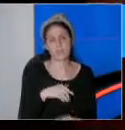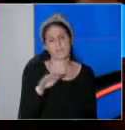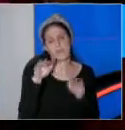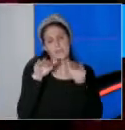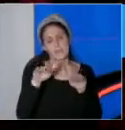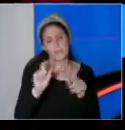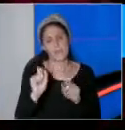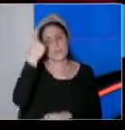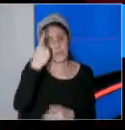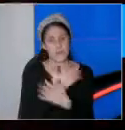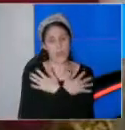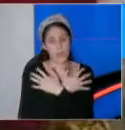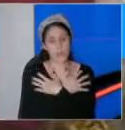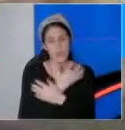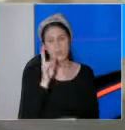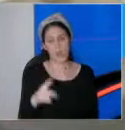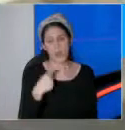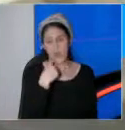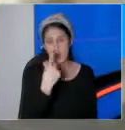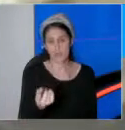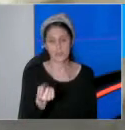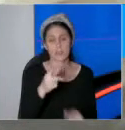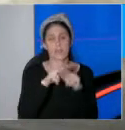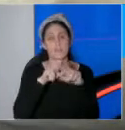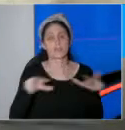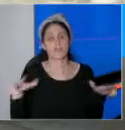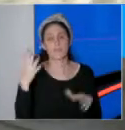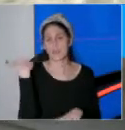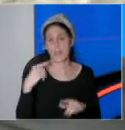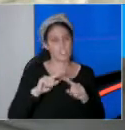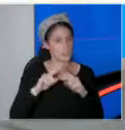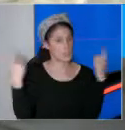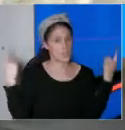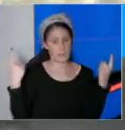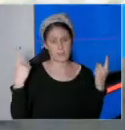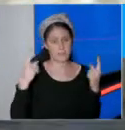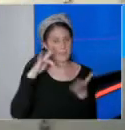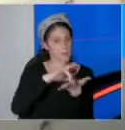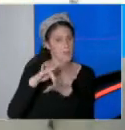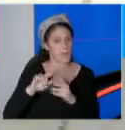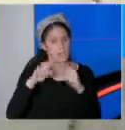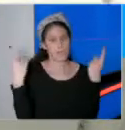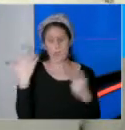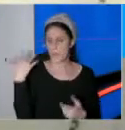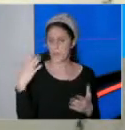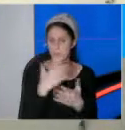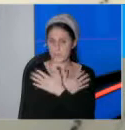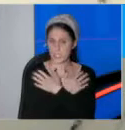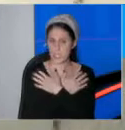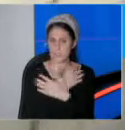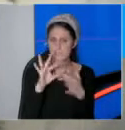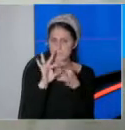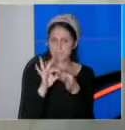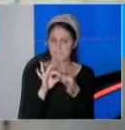במקרה המרוקאי אני יכול להגיד לך שהמצב היה שונה ממה שבמקומות אחרים, היו קשרים ענפים. אני עוד